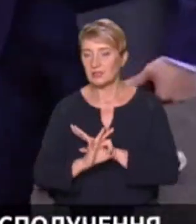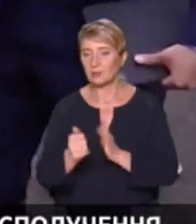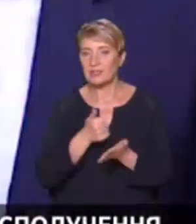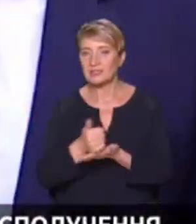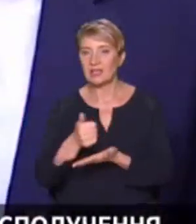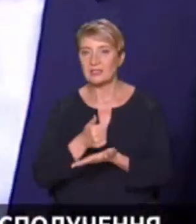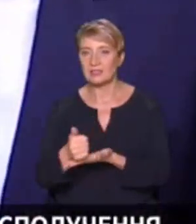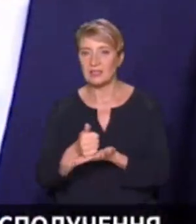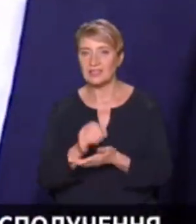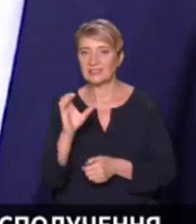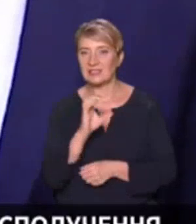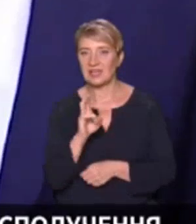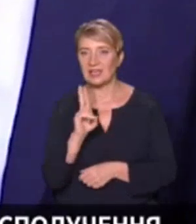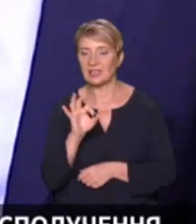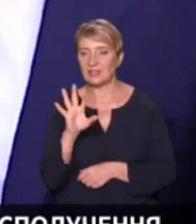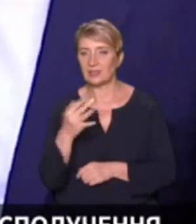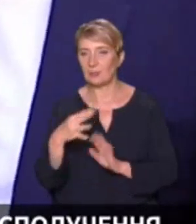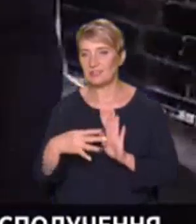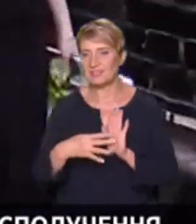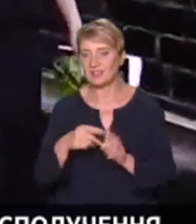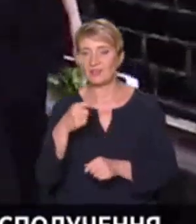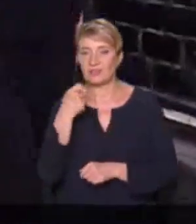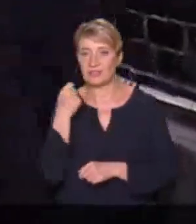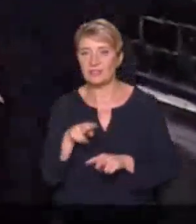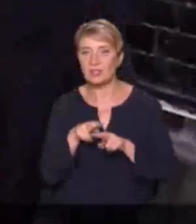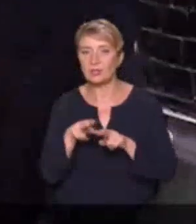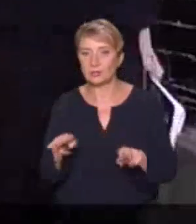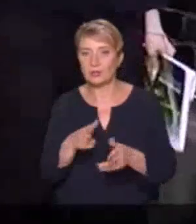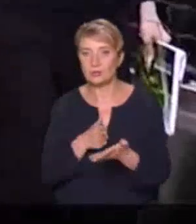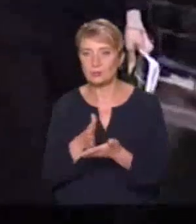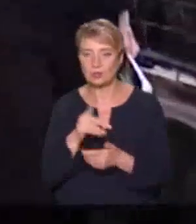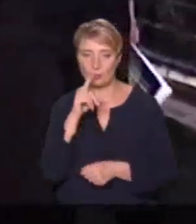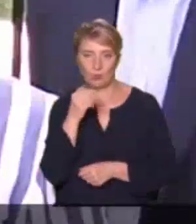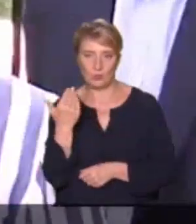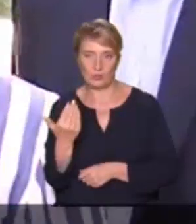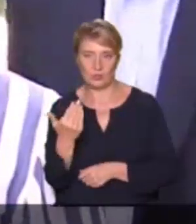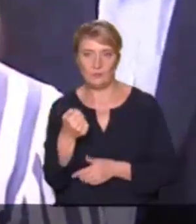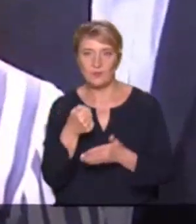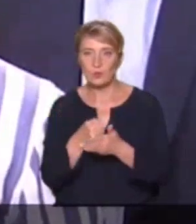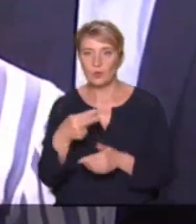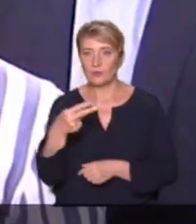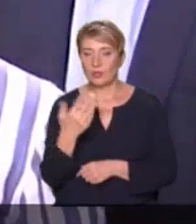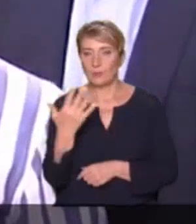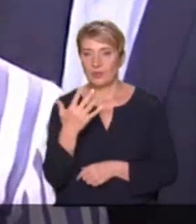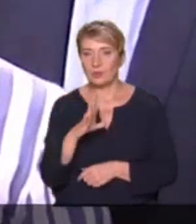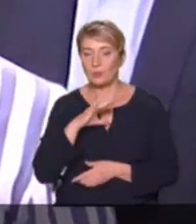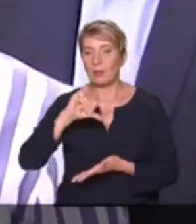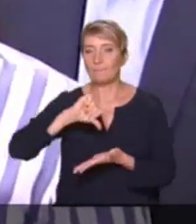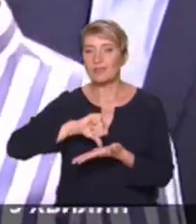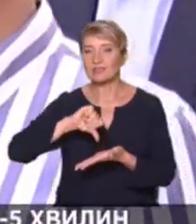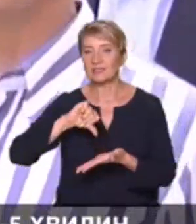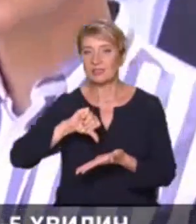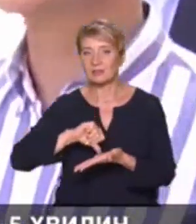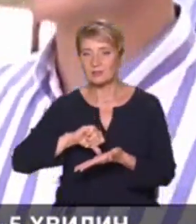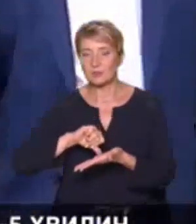Сергій Кирієнко. Йому 59, і він також вірно служив Путіну. До 2005-го був його представником у